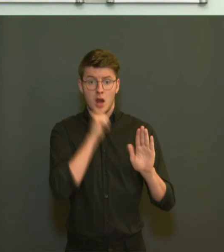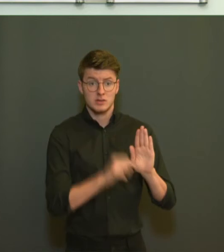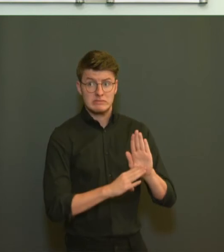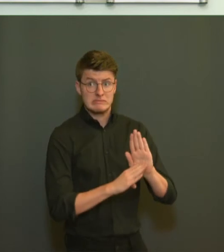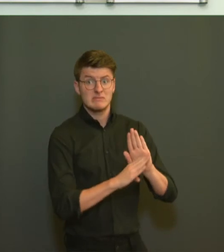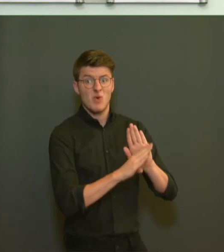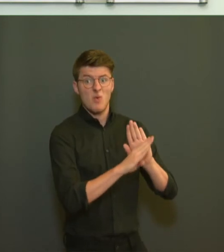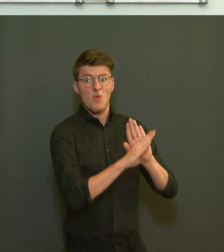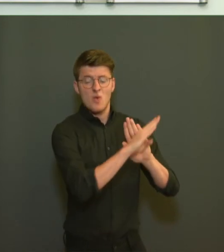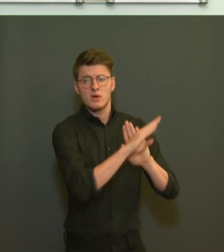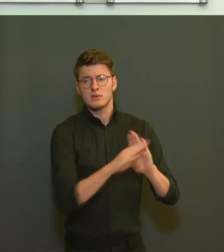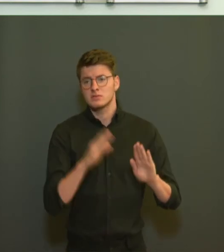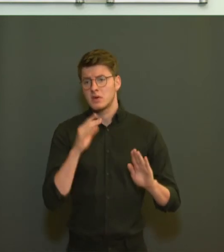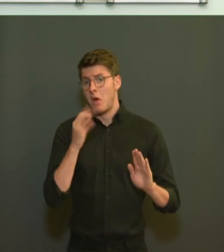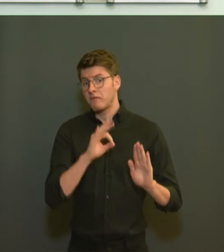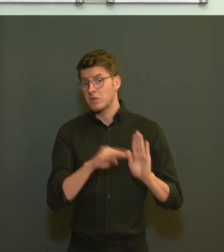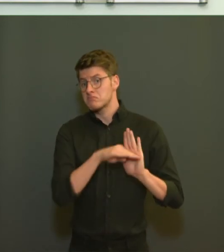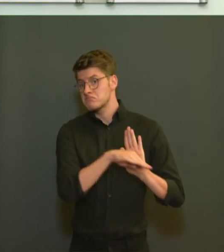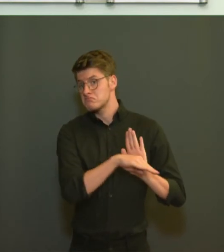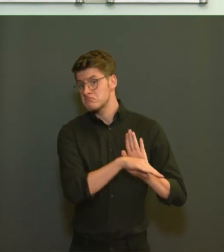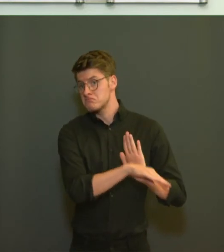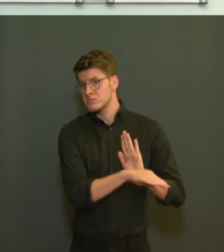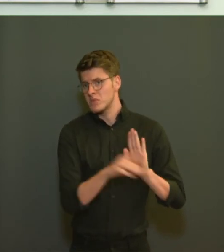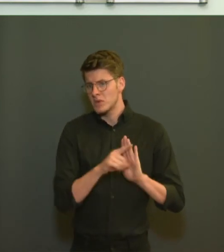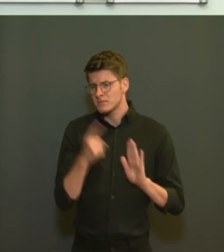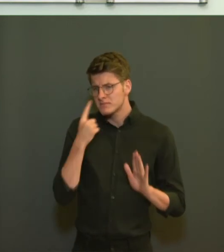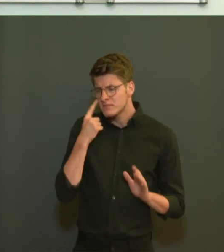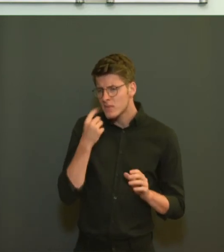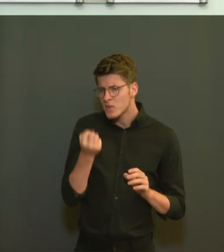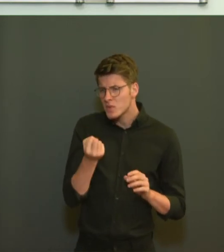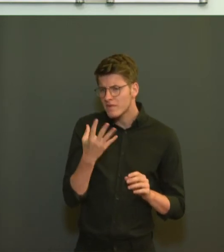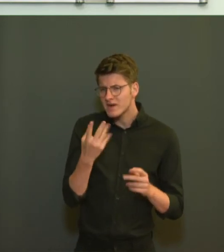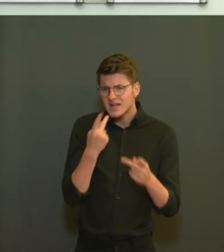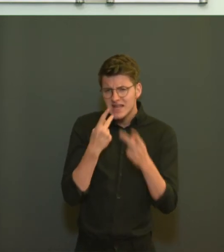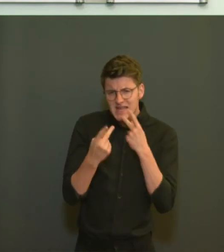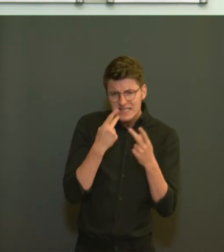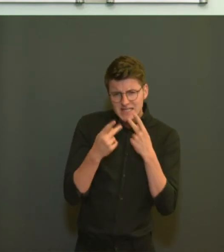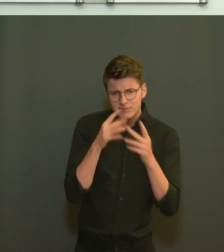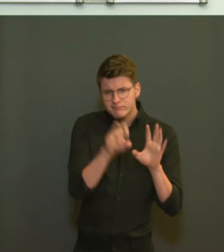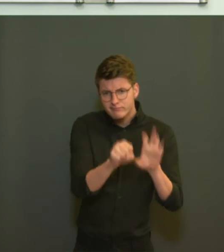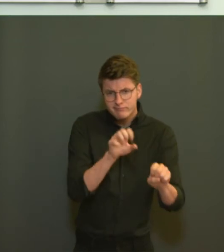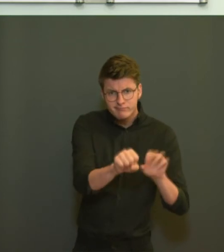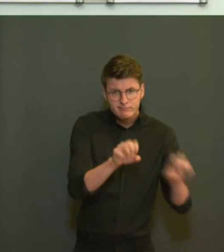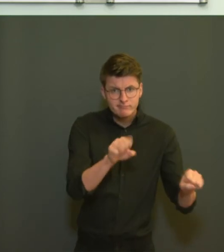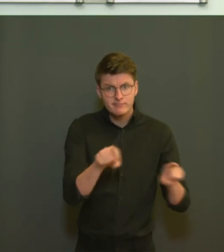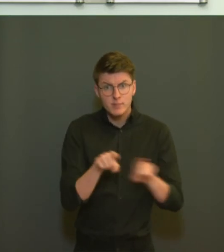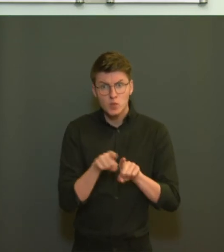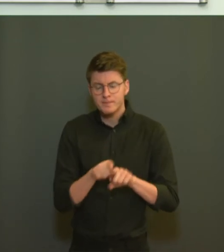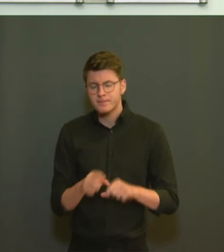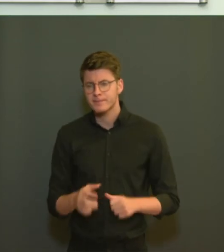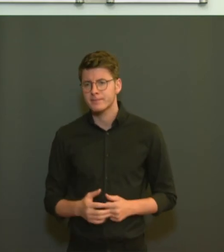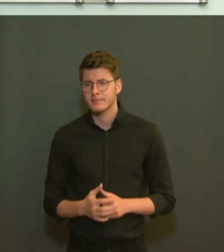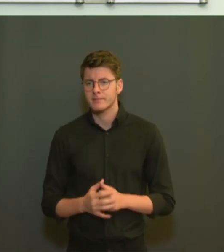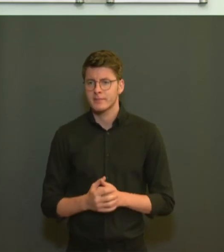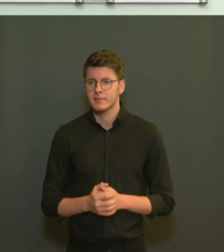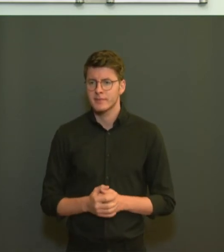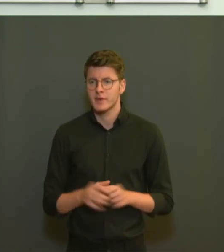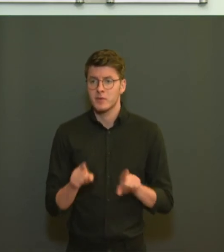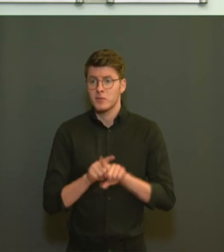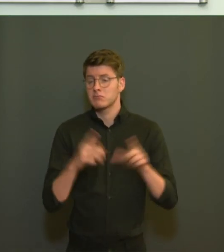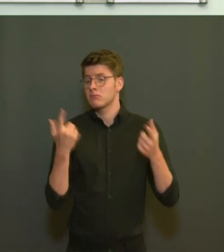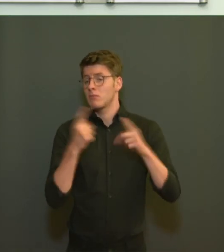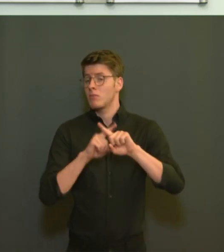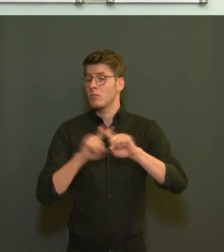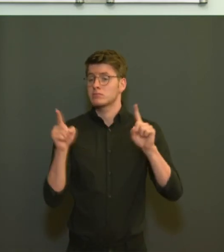percentage positieve testen en alle mogelijke bijkomende informatie in verband met de aard van de lokale